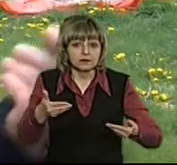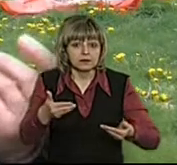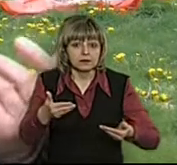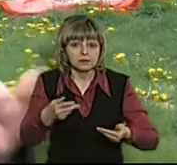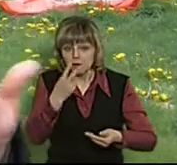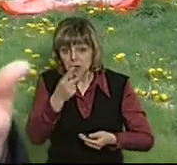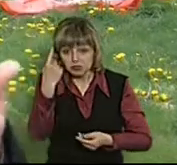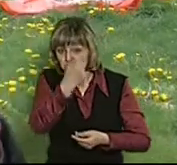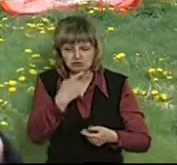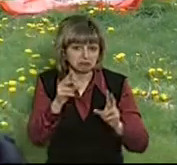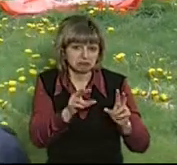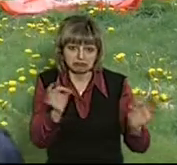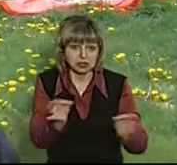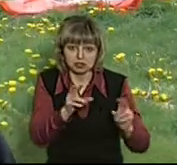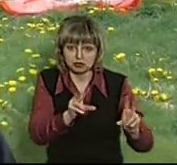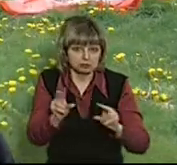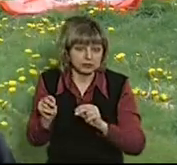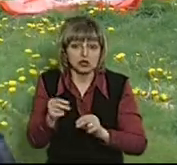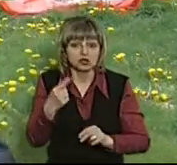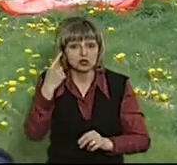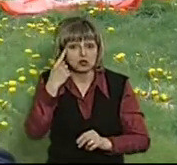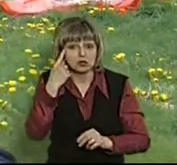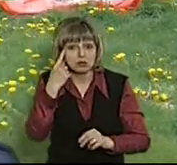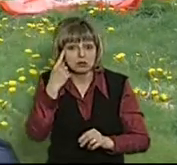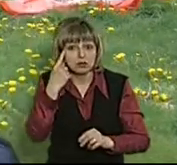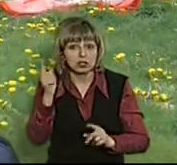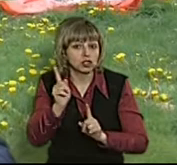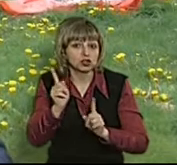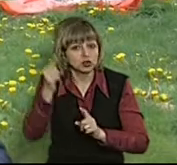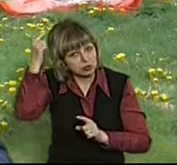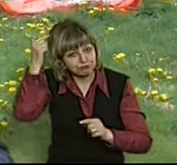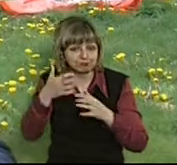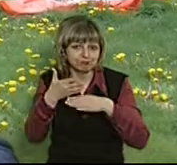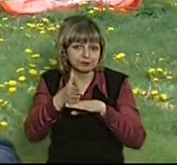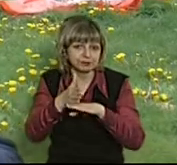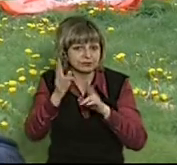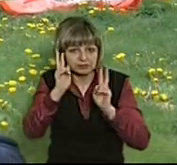лице ціле, знаєте, ми нічого не подумали, що щось міг черепа розбити взаді.